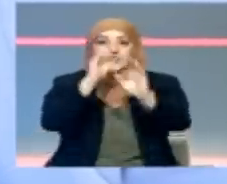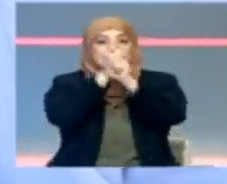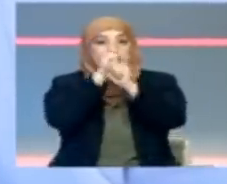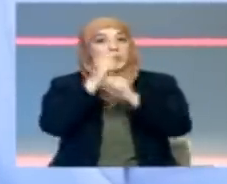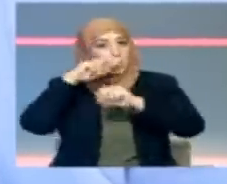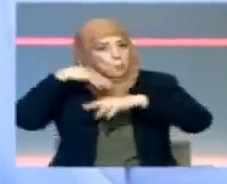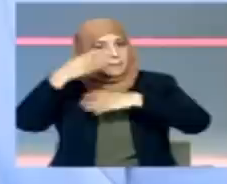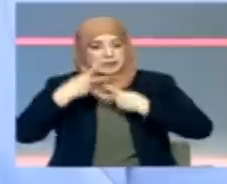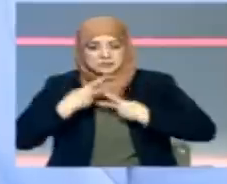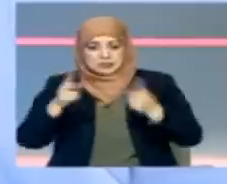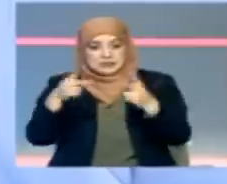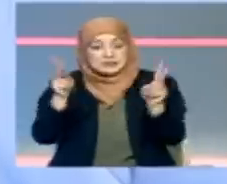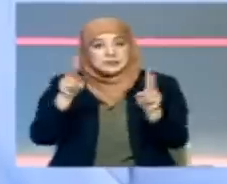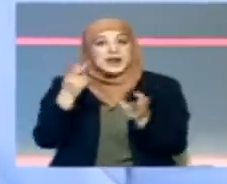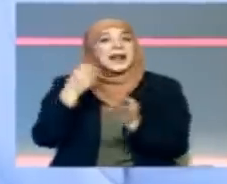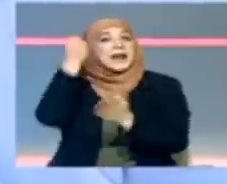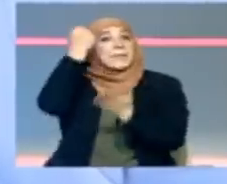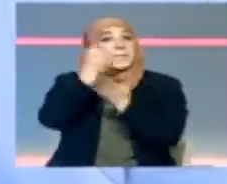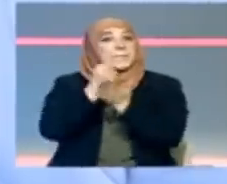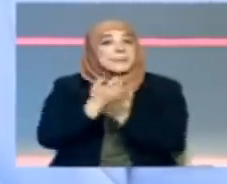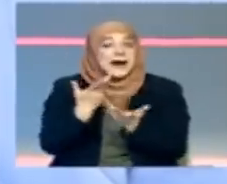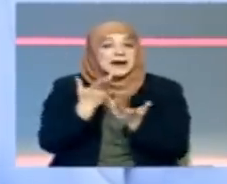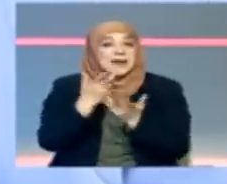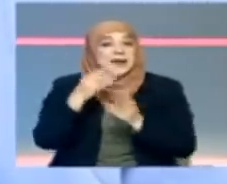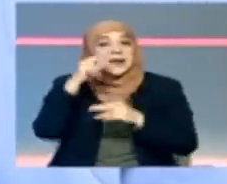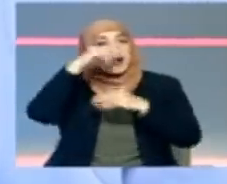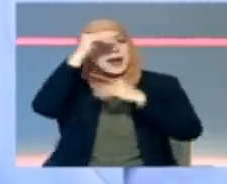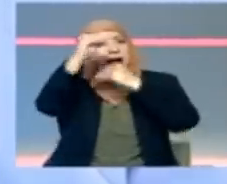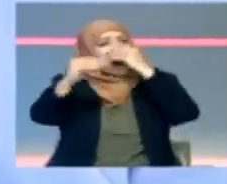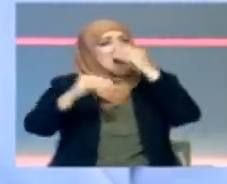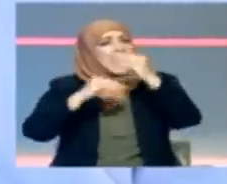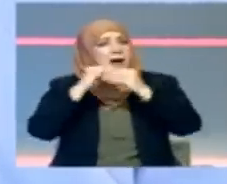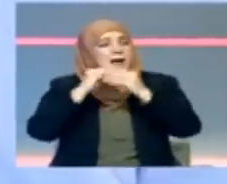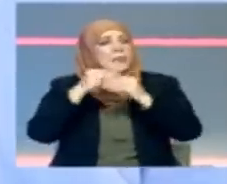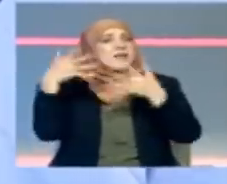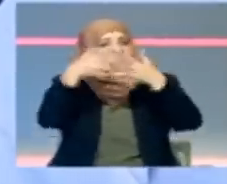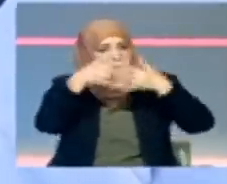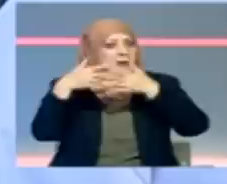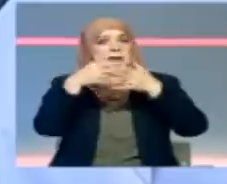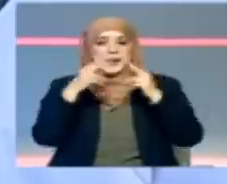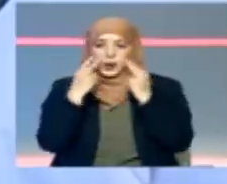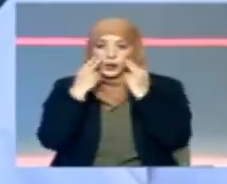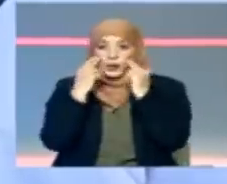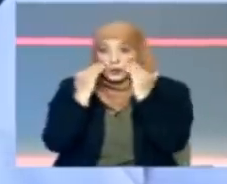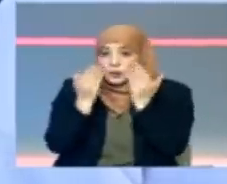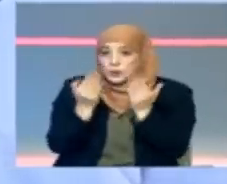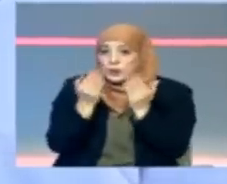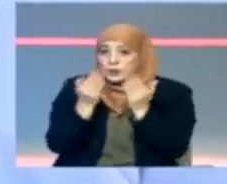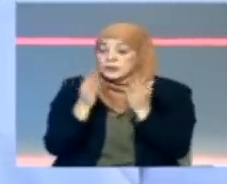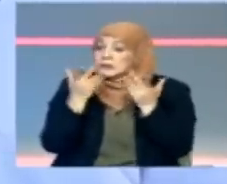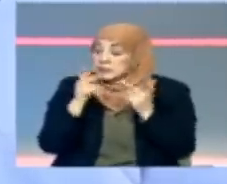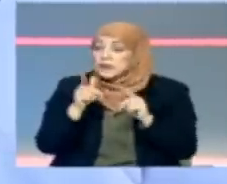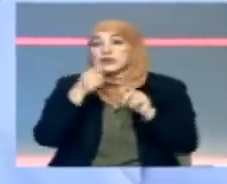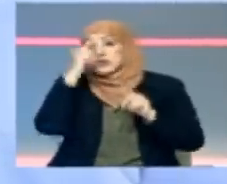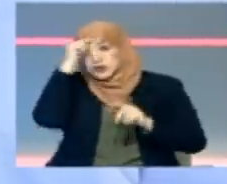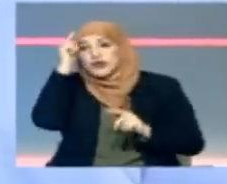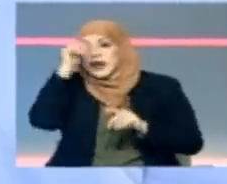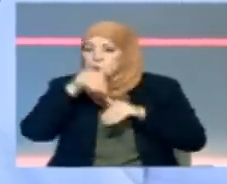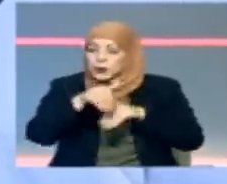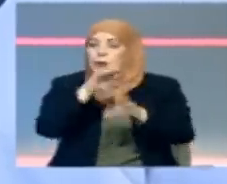ونشرناها بعثناها للبنك العالمي الجيني بامريكا ونشروها، شافوها ونشروها، وان شاء الله باش